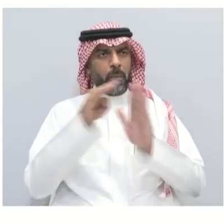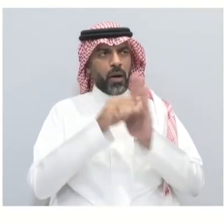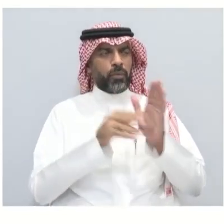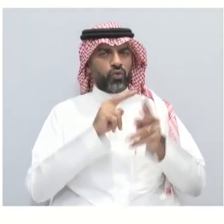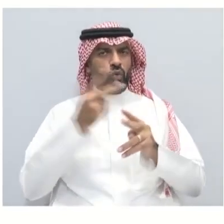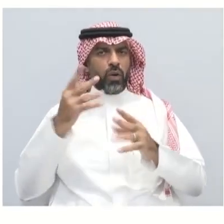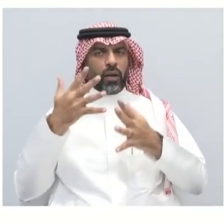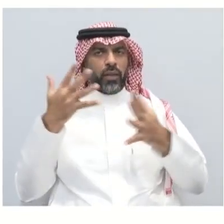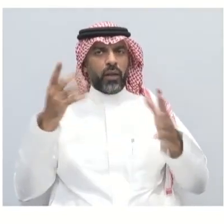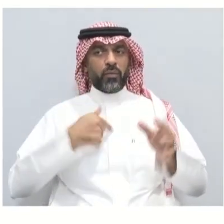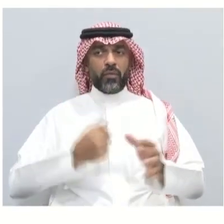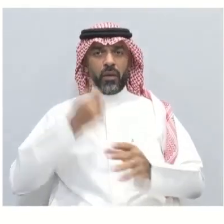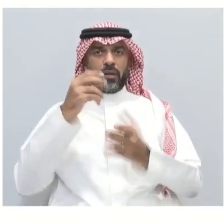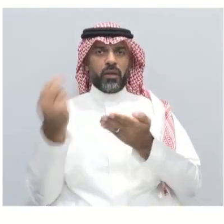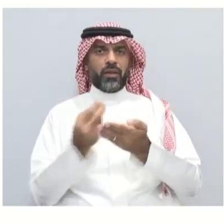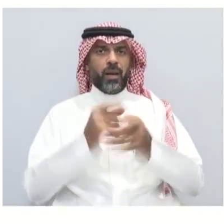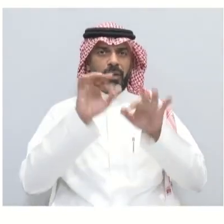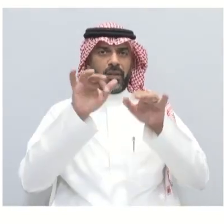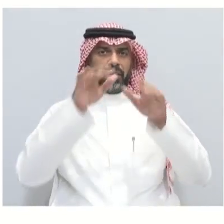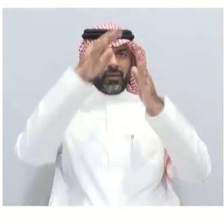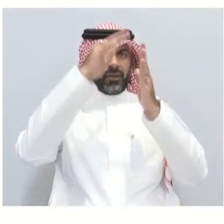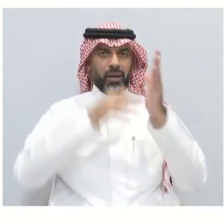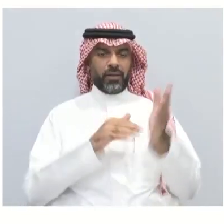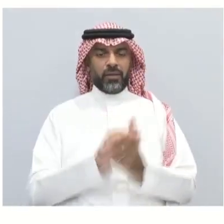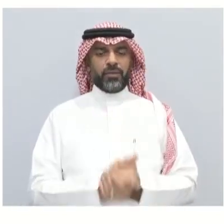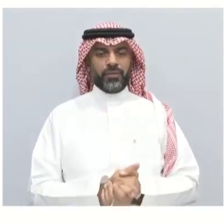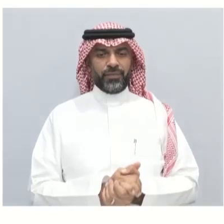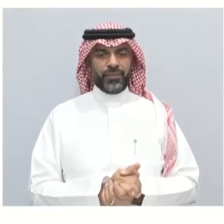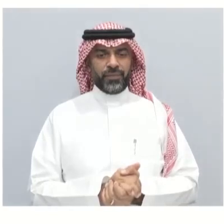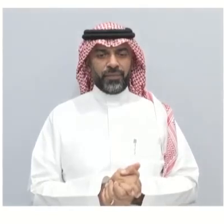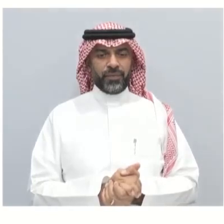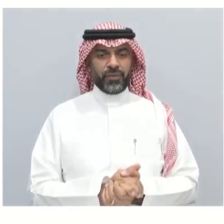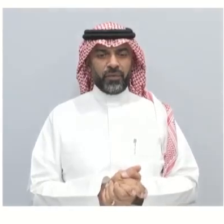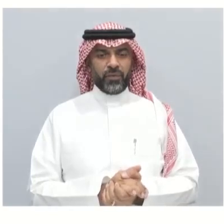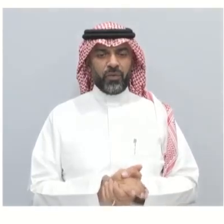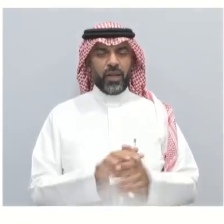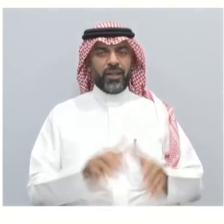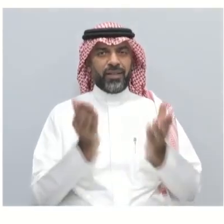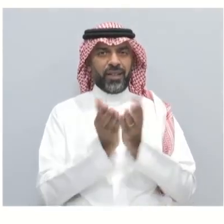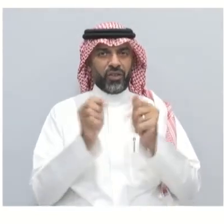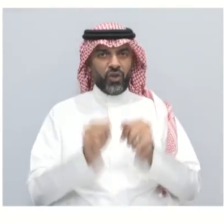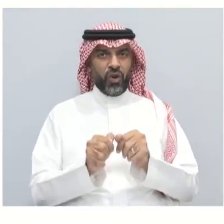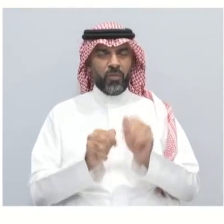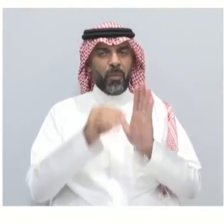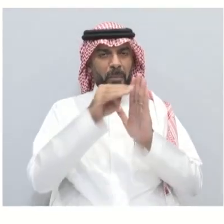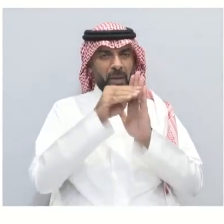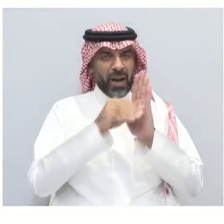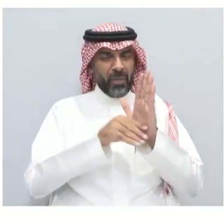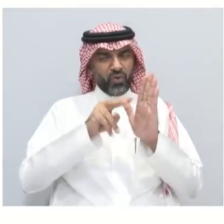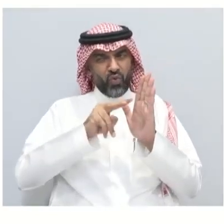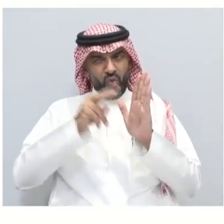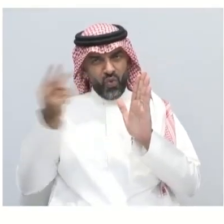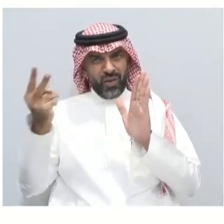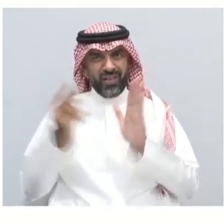نستطيع من خلالها ان نقوم باستخدامها لكتابه النصوص فاذا درسنا اليوم سيكون لسن 5 برامج